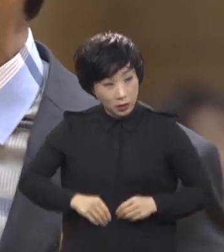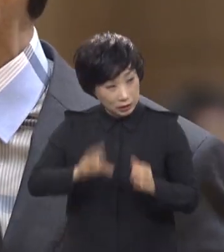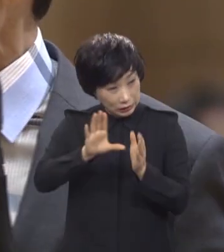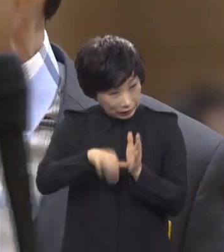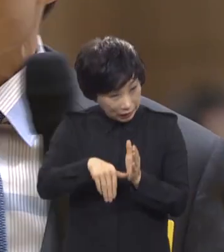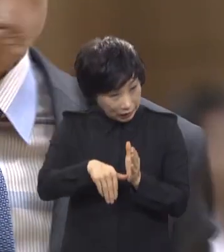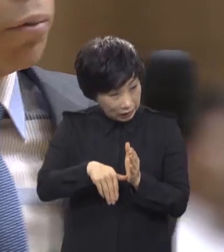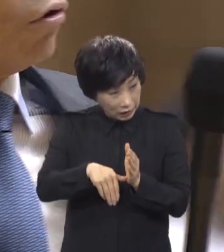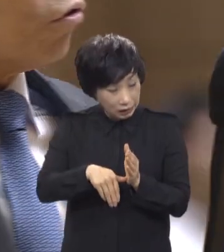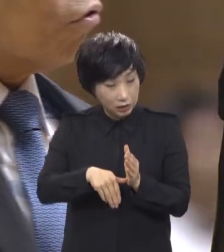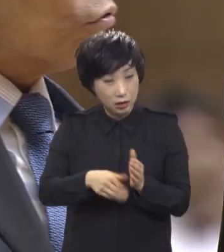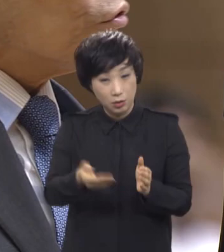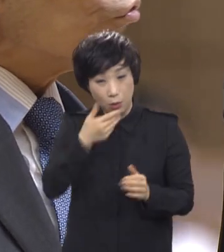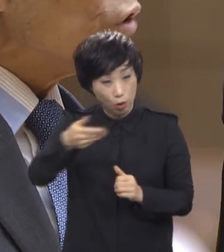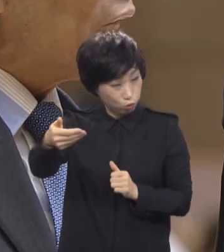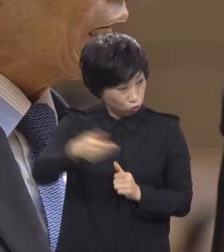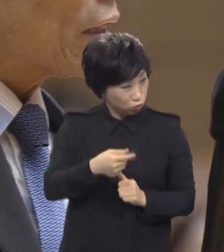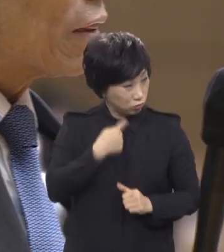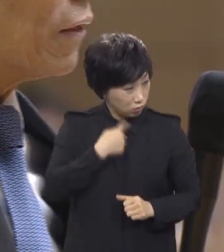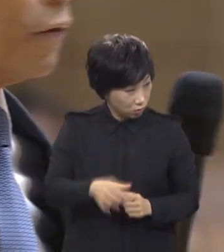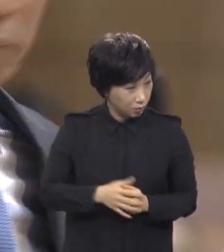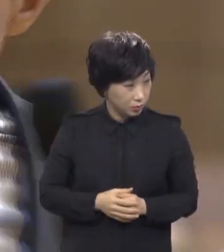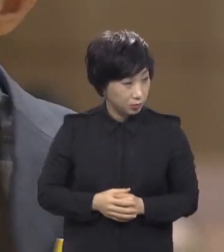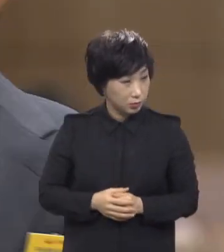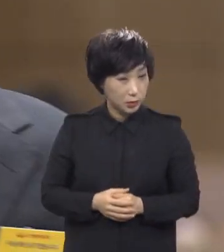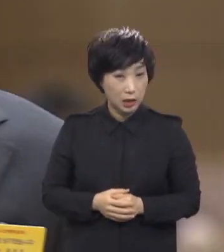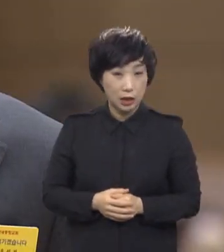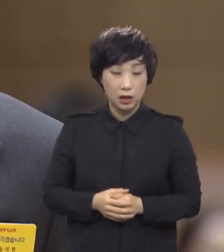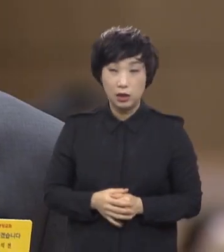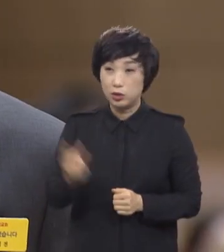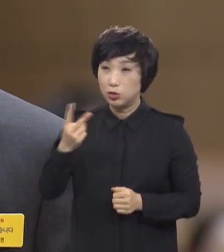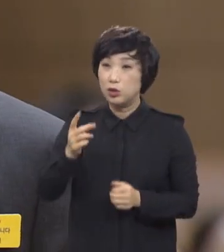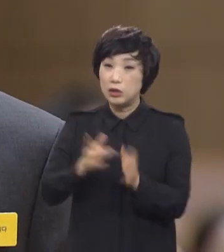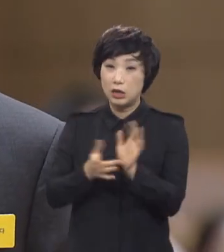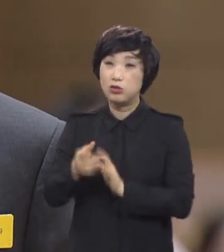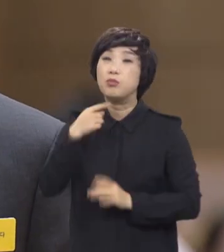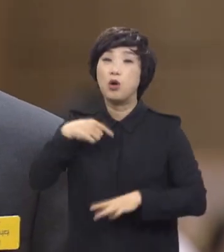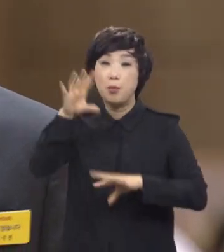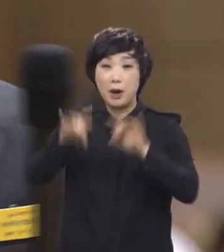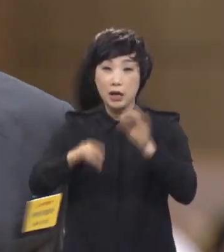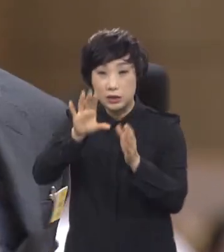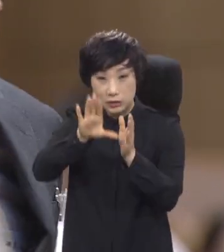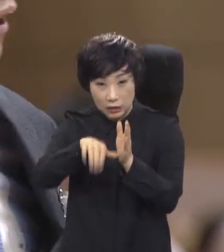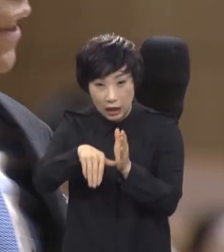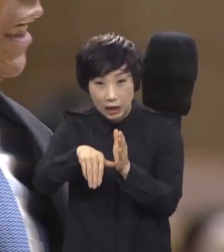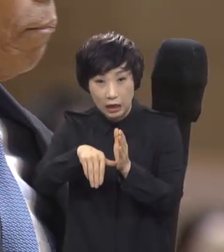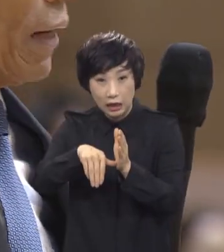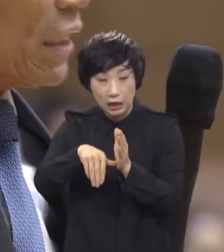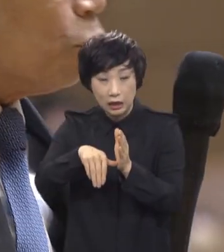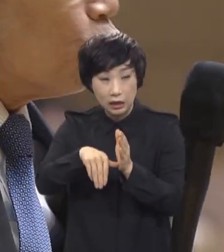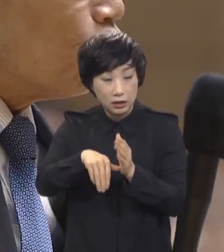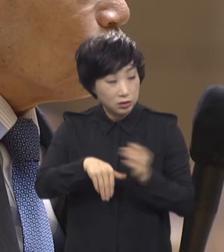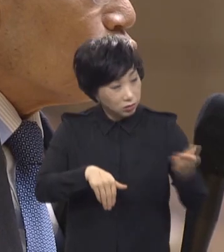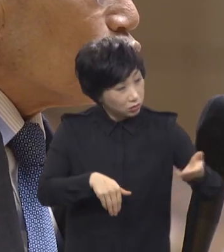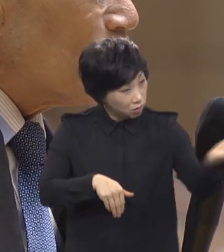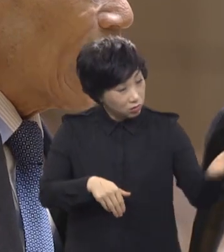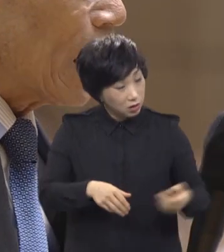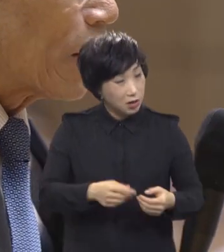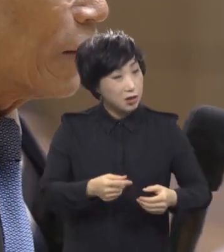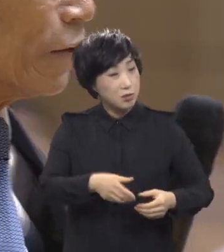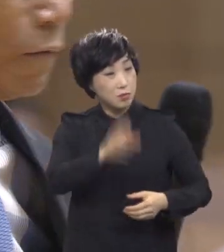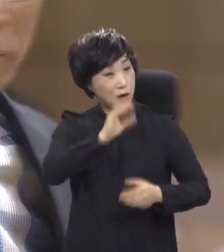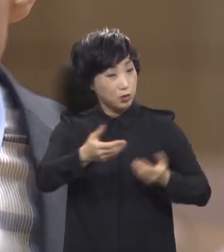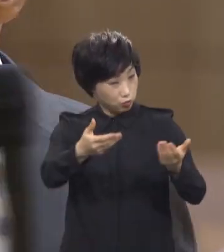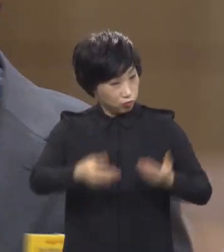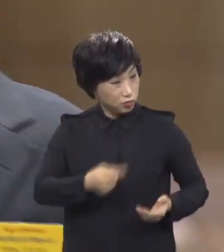먹을 것을 주지 않았어 내가 목마를 때 네가 마시울 것을 주지